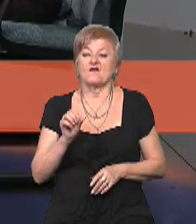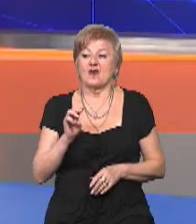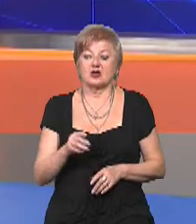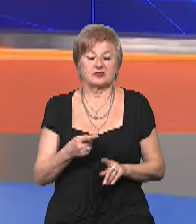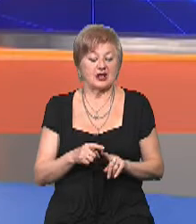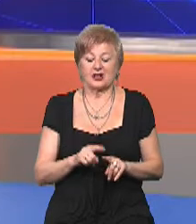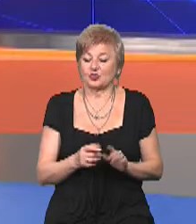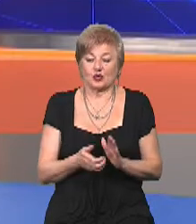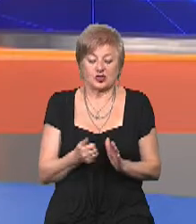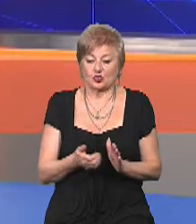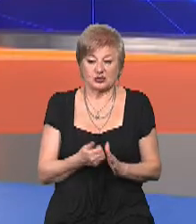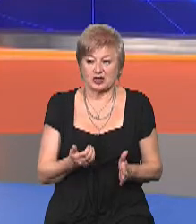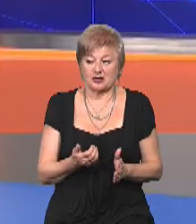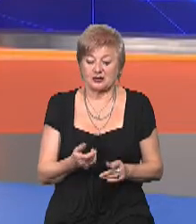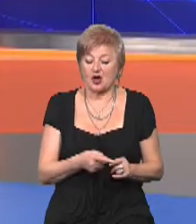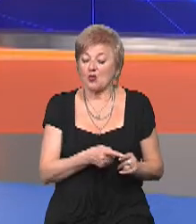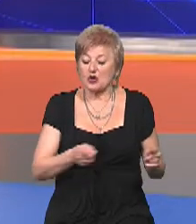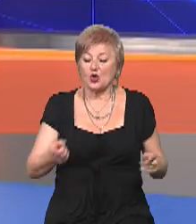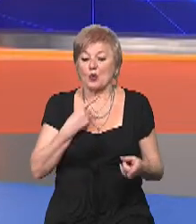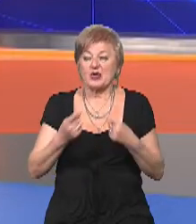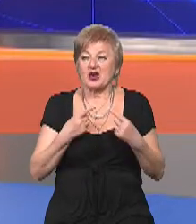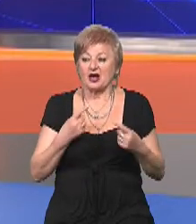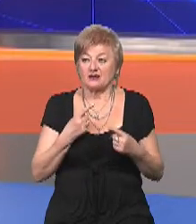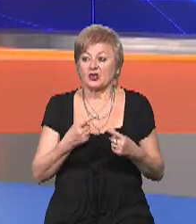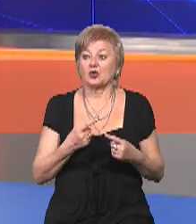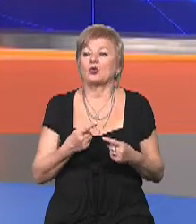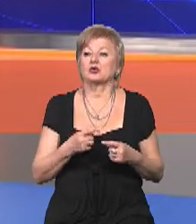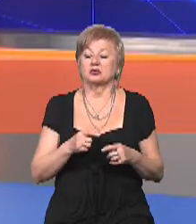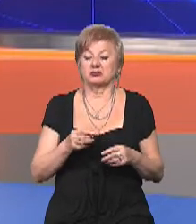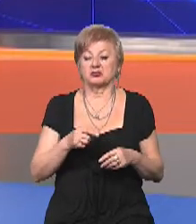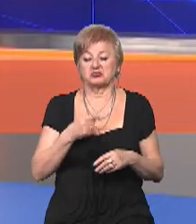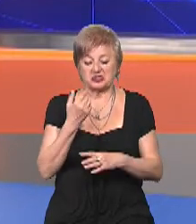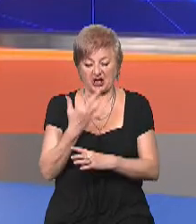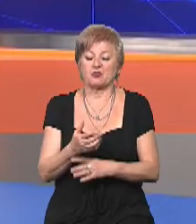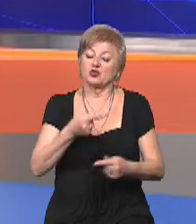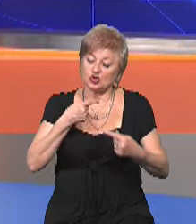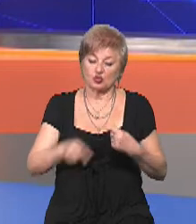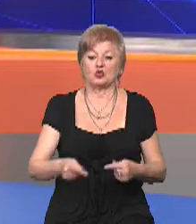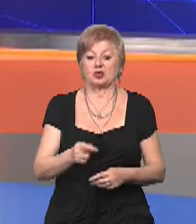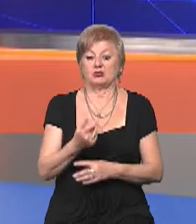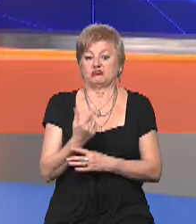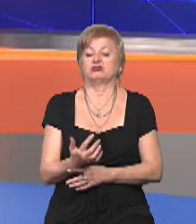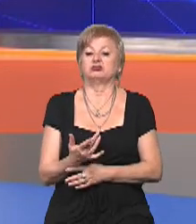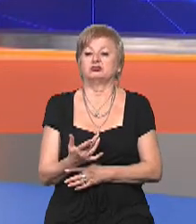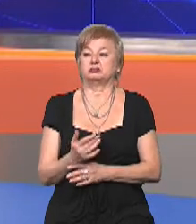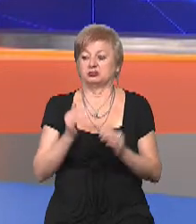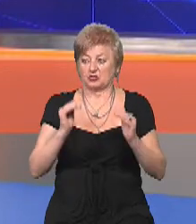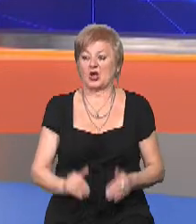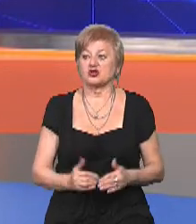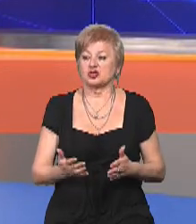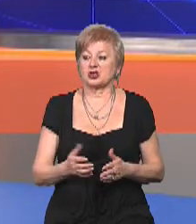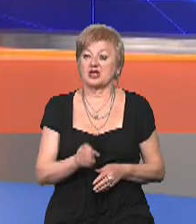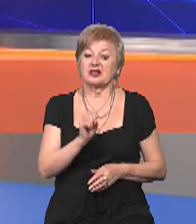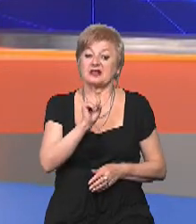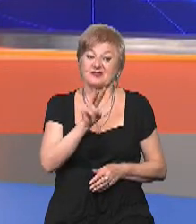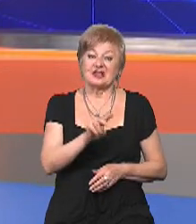это недостаточно. В период переговоров выставляли совсем другие требования. То есть те